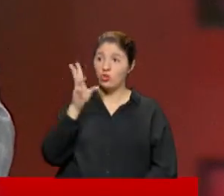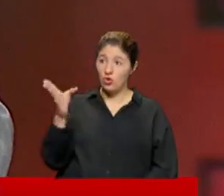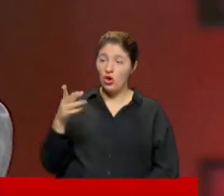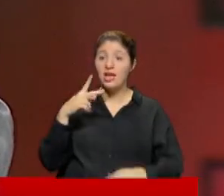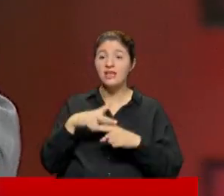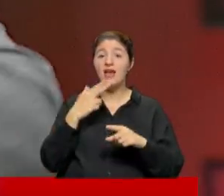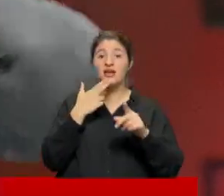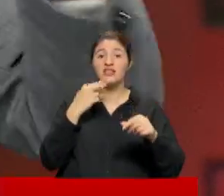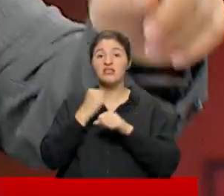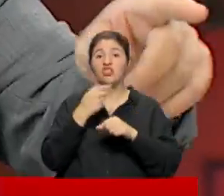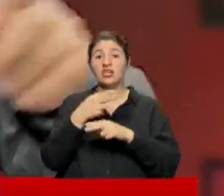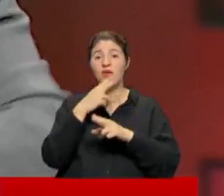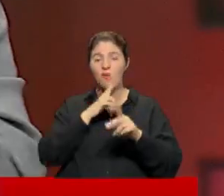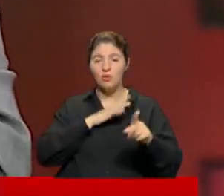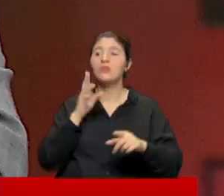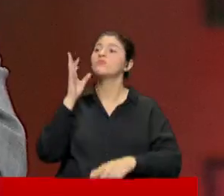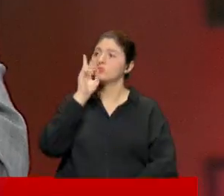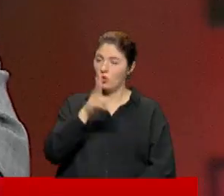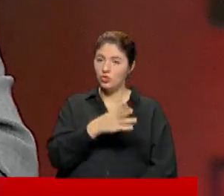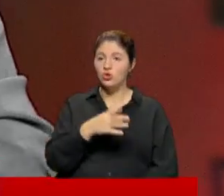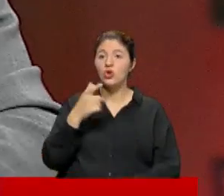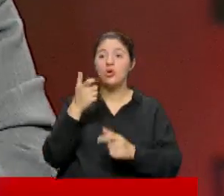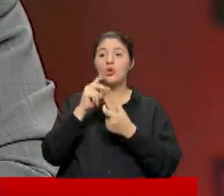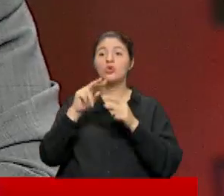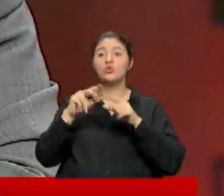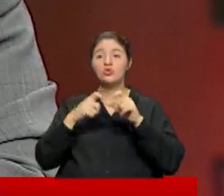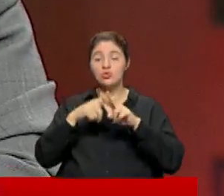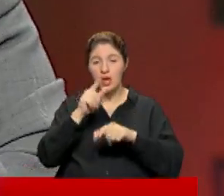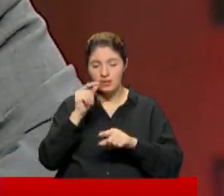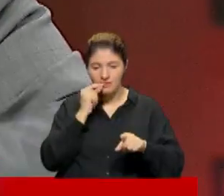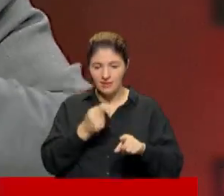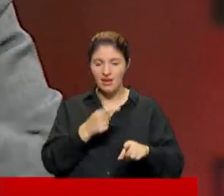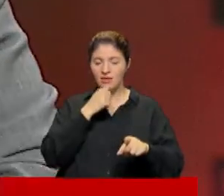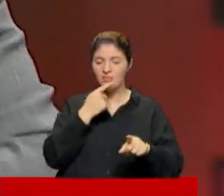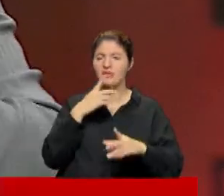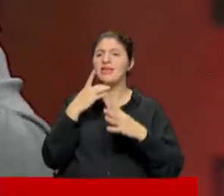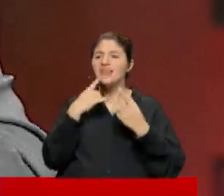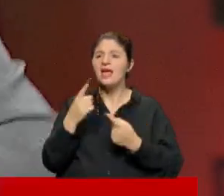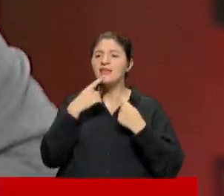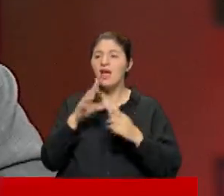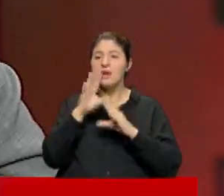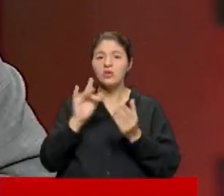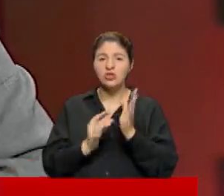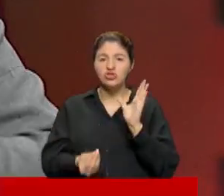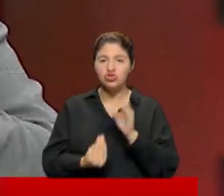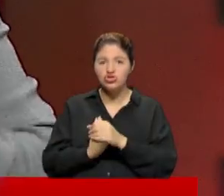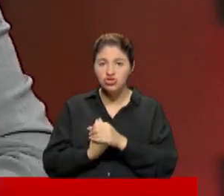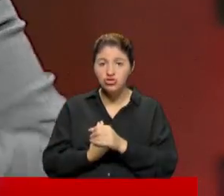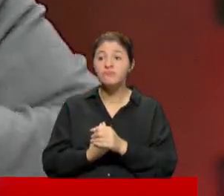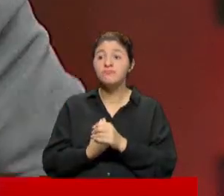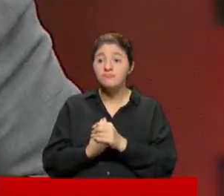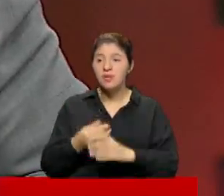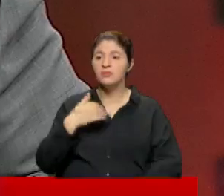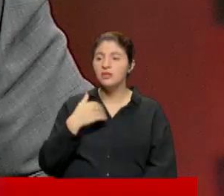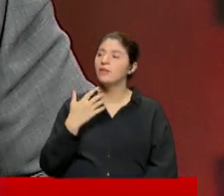Zehra Taşkesen dedi Türkiye görüyor Ünsal Ban dedi Hasan Yeşildağ dedi ne dediyse hepsi ortaya çıktı Biz